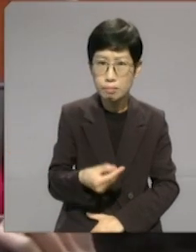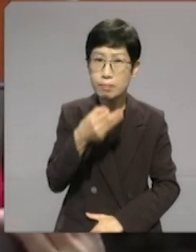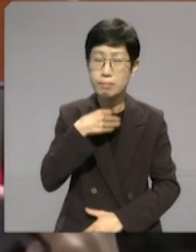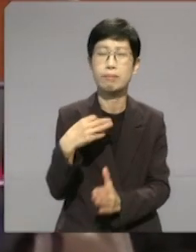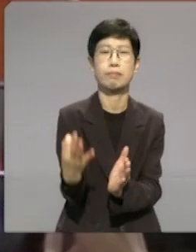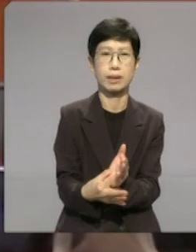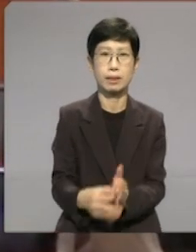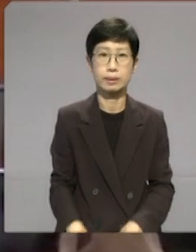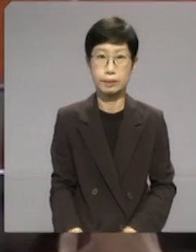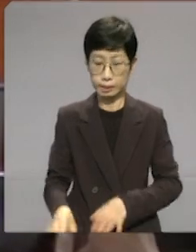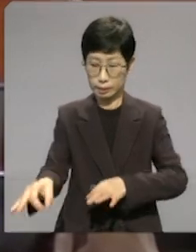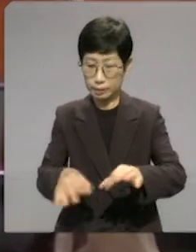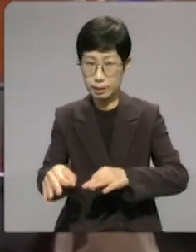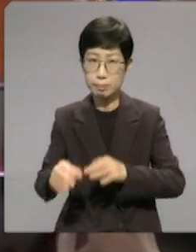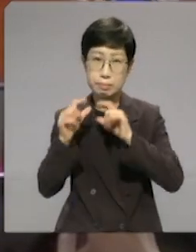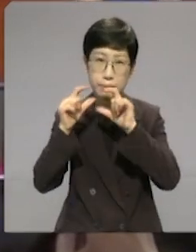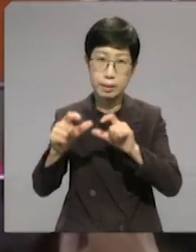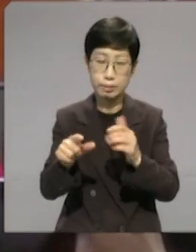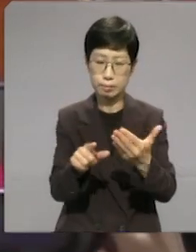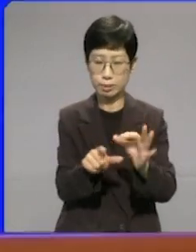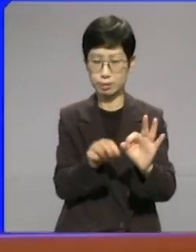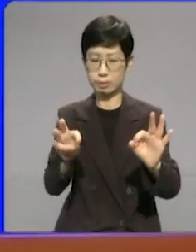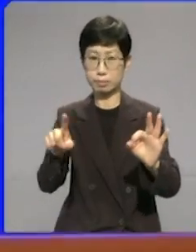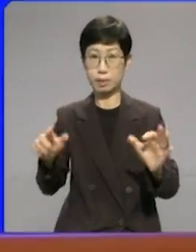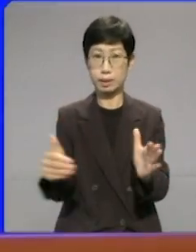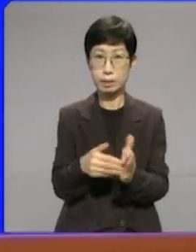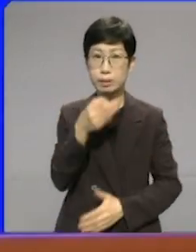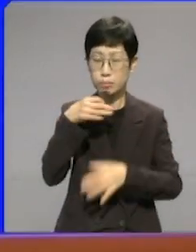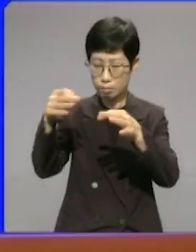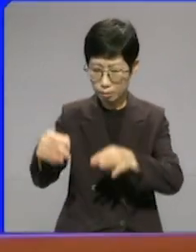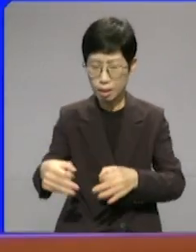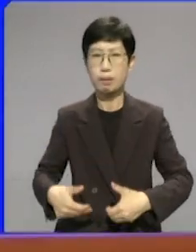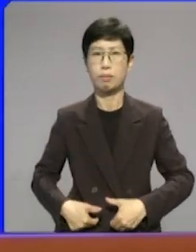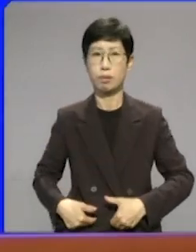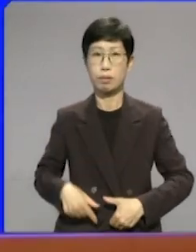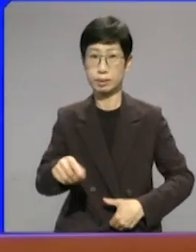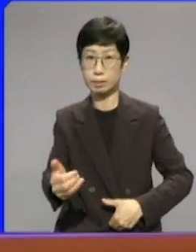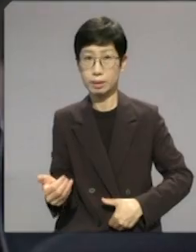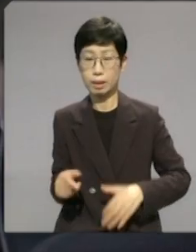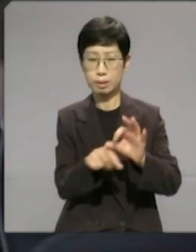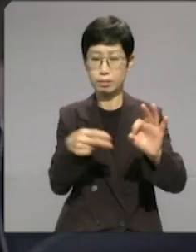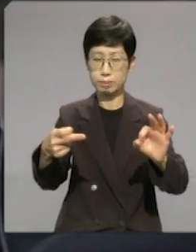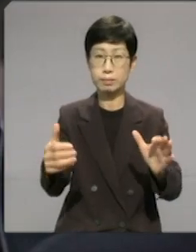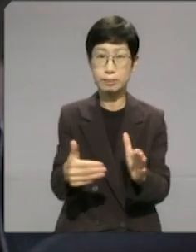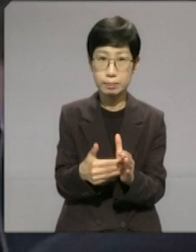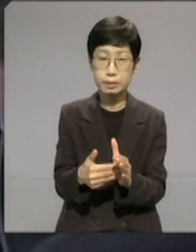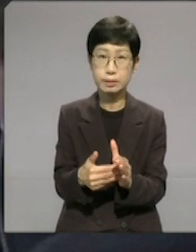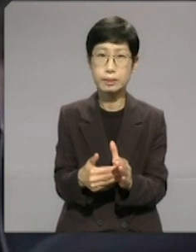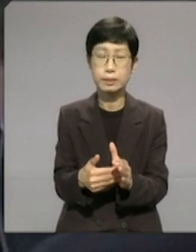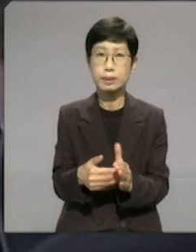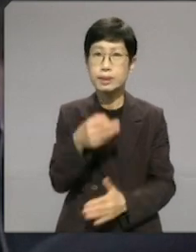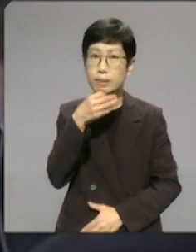인민은행은 시중은행들에게 다음 달 31일까지 금리를 낮춰야 하며 이에 앞서 12일까지 각자의